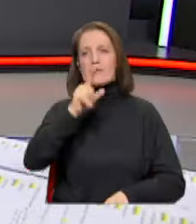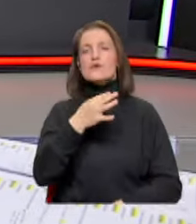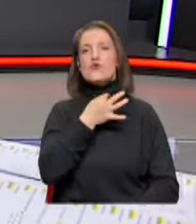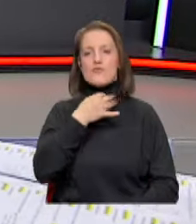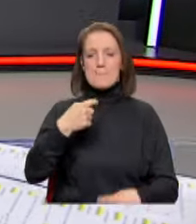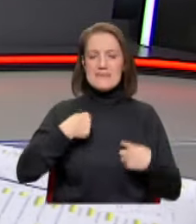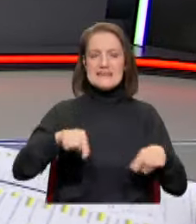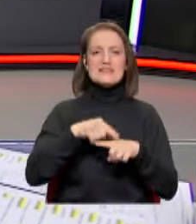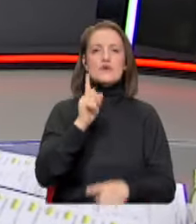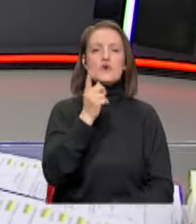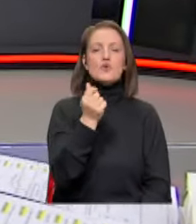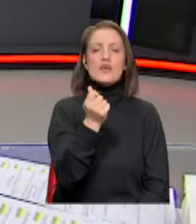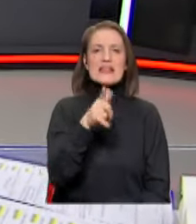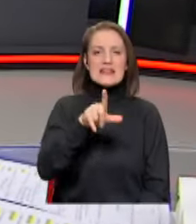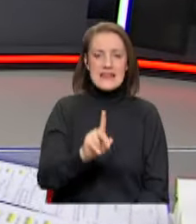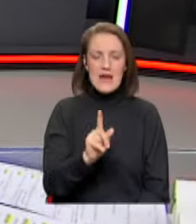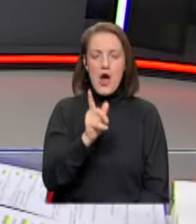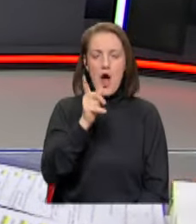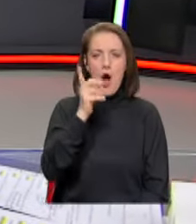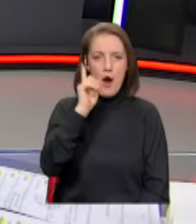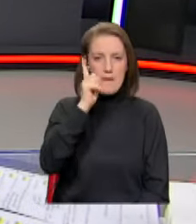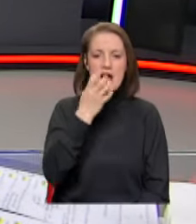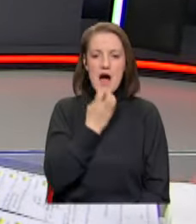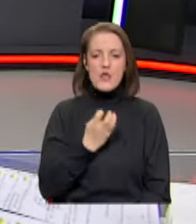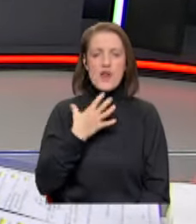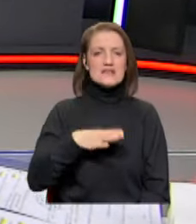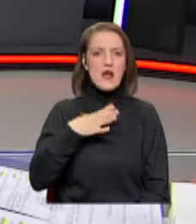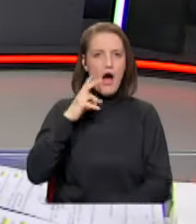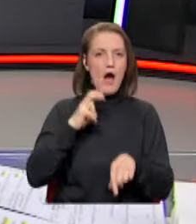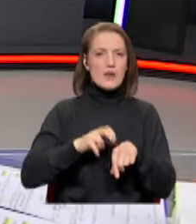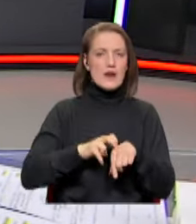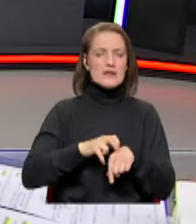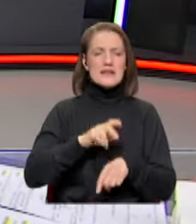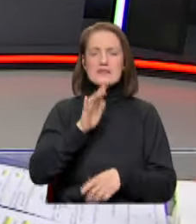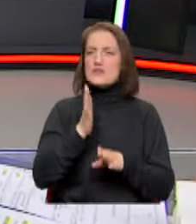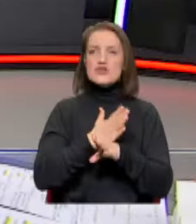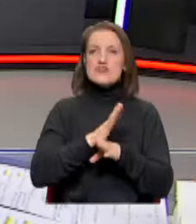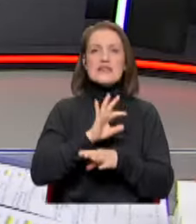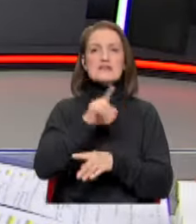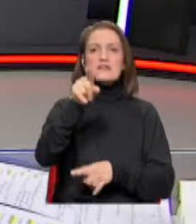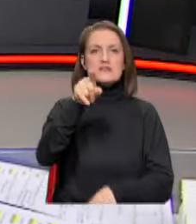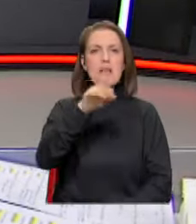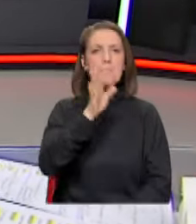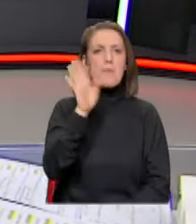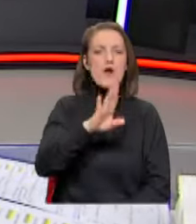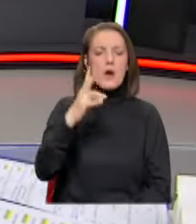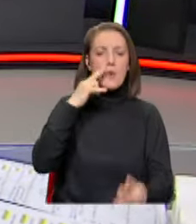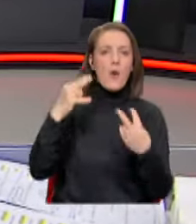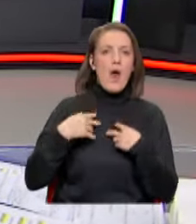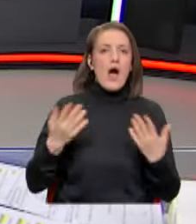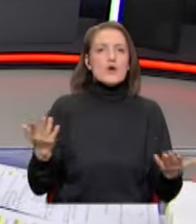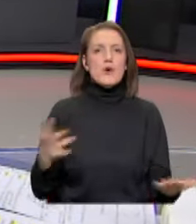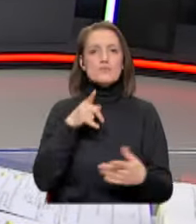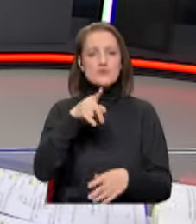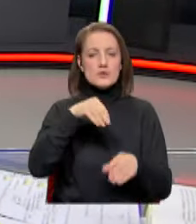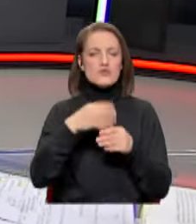lütfen biz ücretli öğretmenlerin de kadro taleplerini hatırlatın Çünkü sizden başka halimizi bilen ve gören yok bunun için